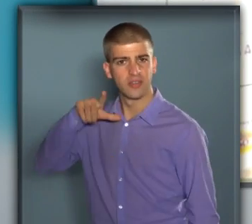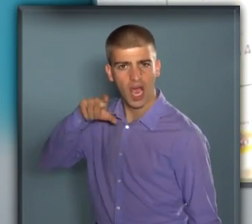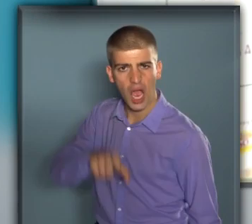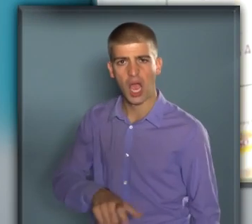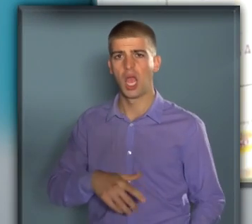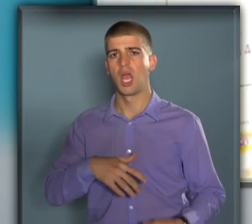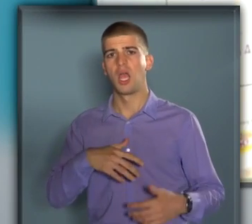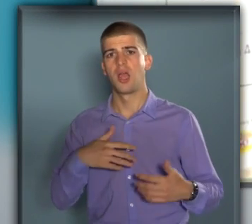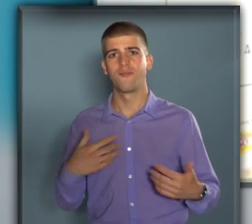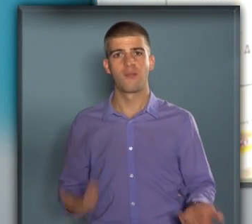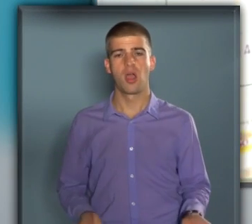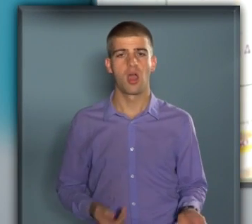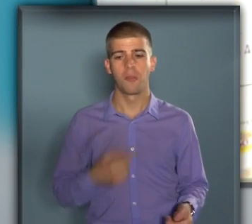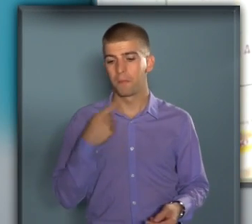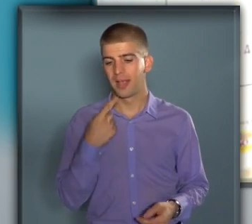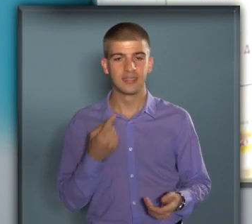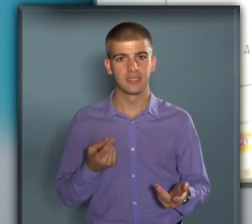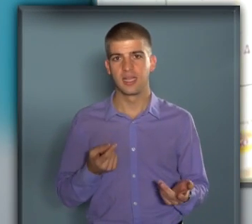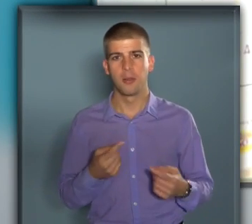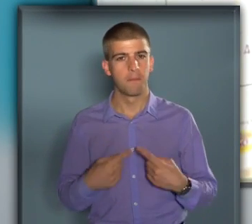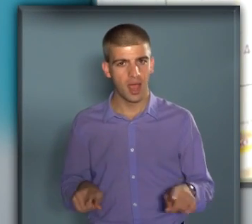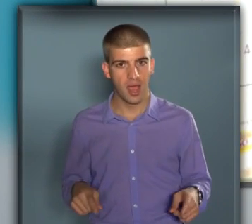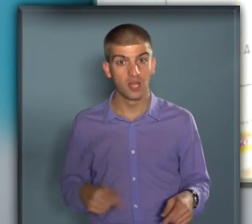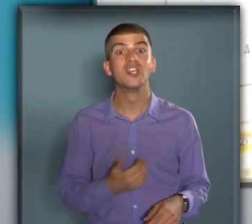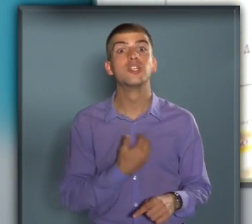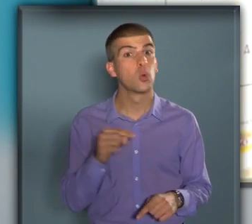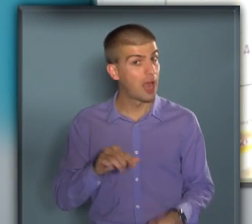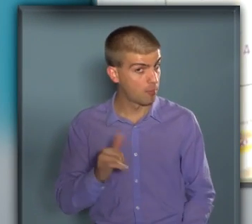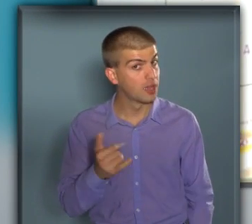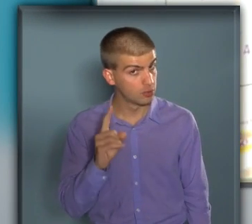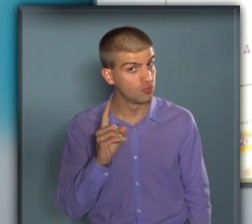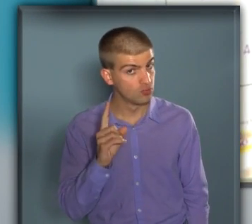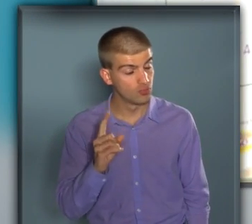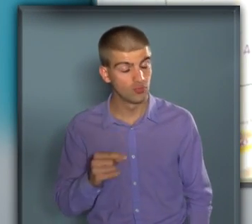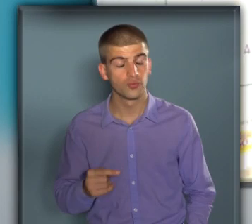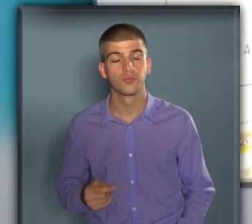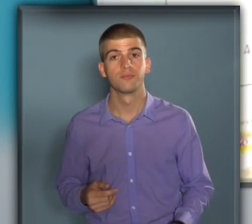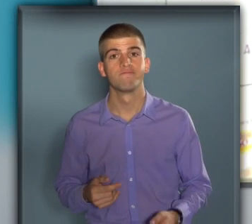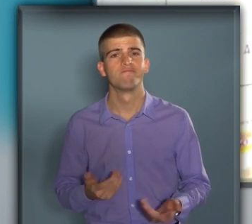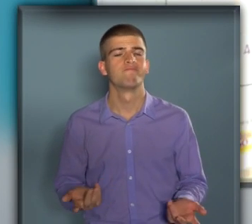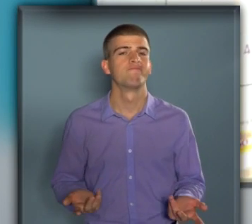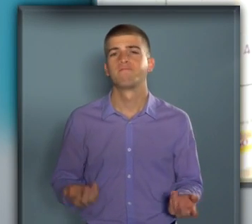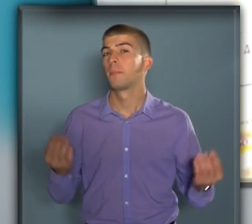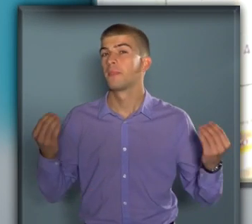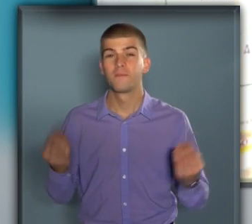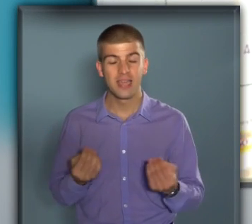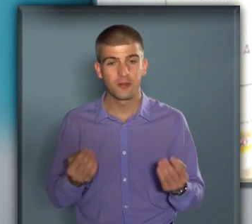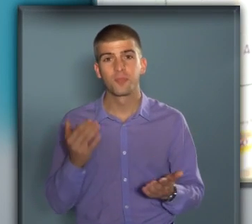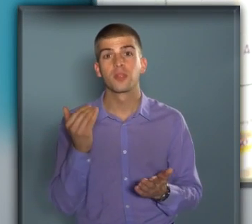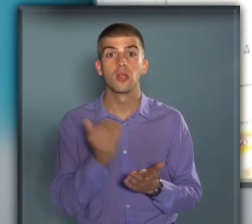kezdünk szólni a gyerekünkhöz, akár az iskolában is például. Tehát nem elég az, hogy a